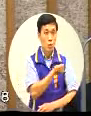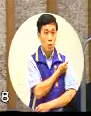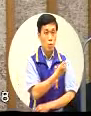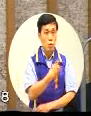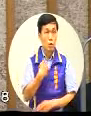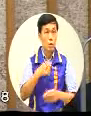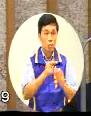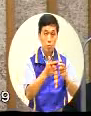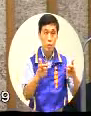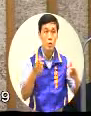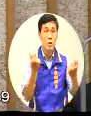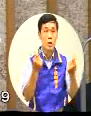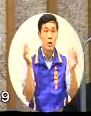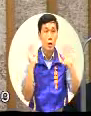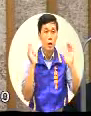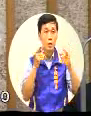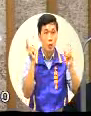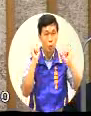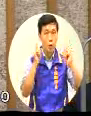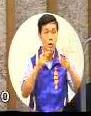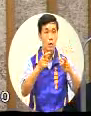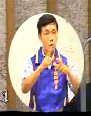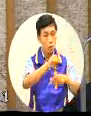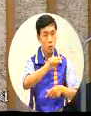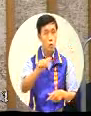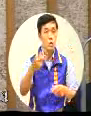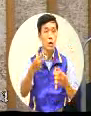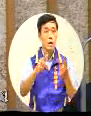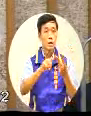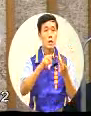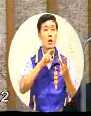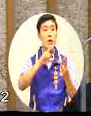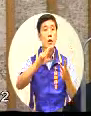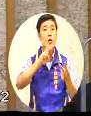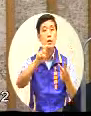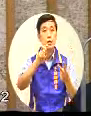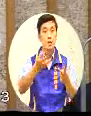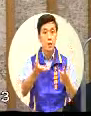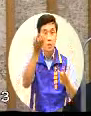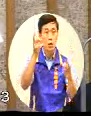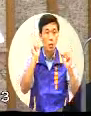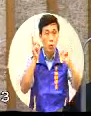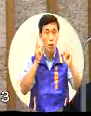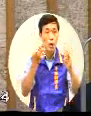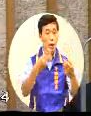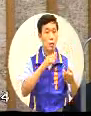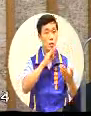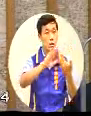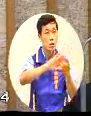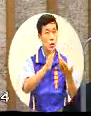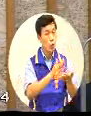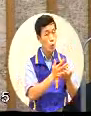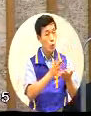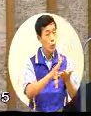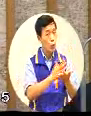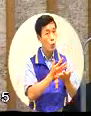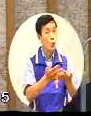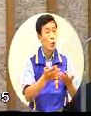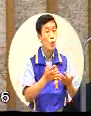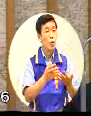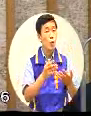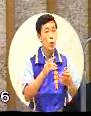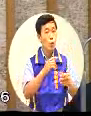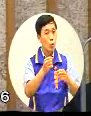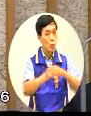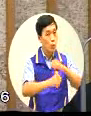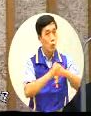这个儿童休闲娱乐设施哈，或者是成人的哈，各种的这个休闲活动，我们都会放在这个区块。毕竟它的基地